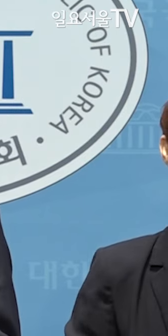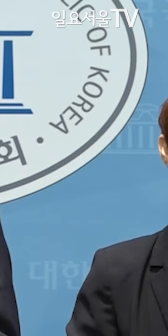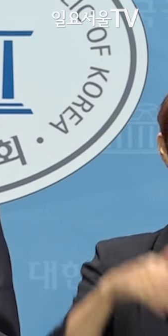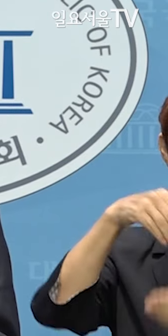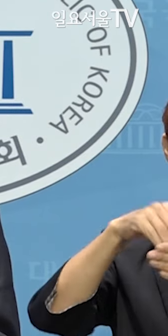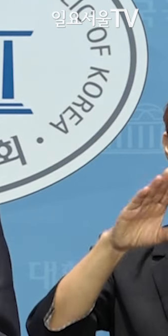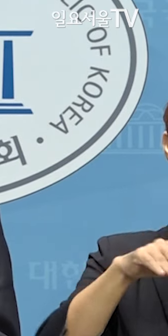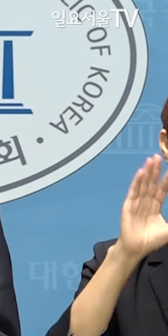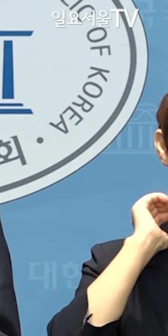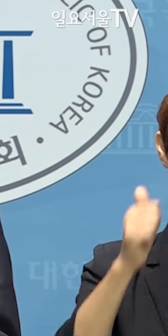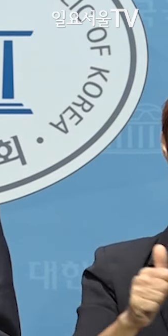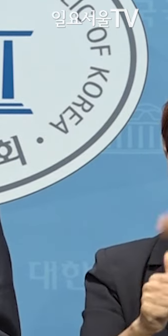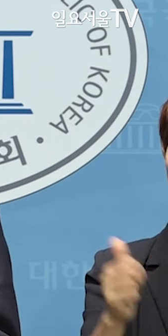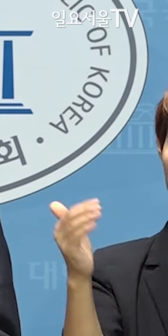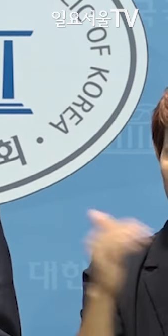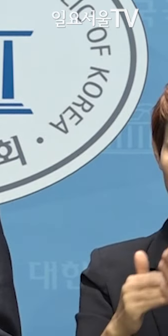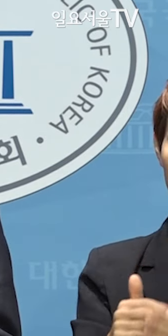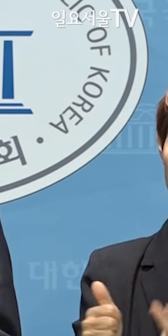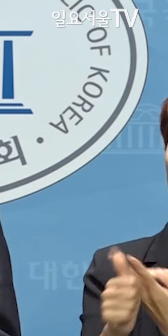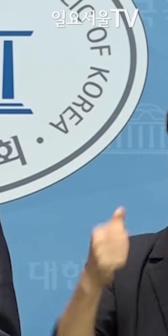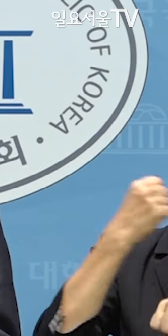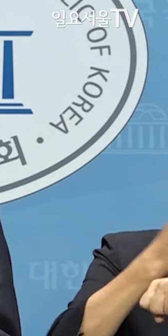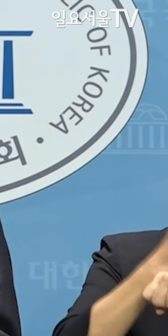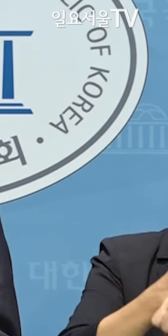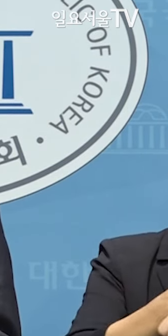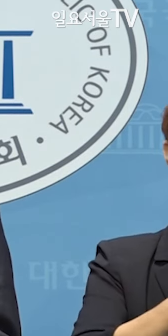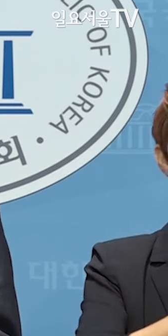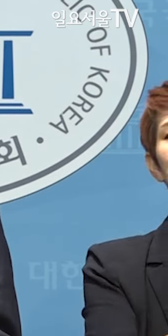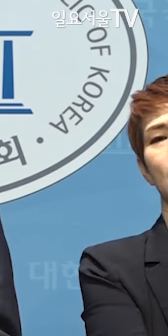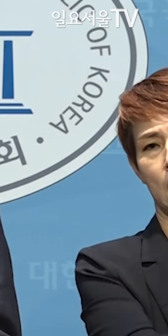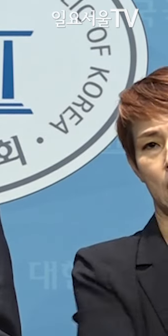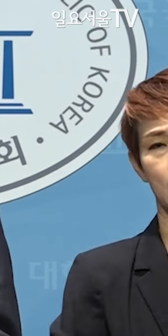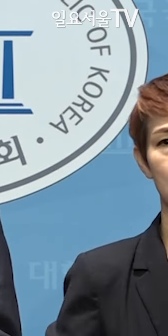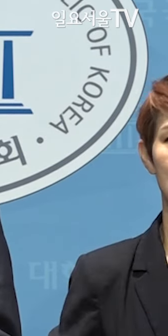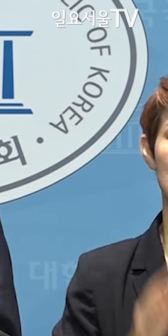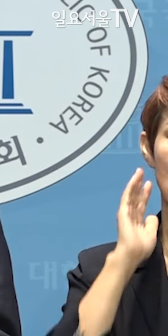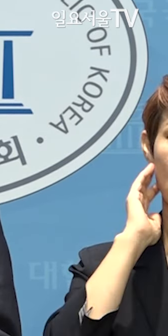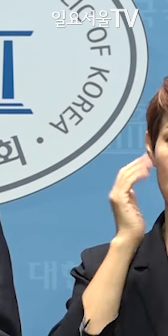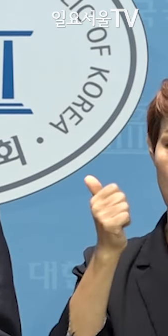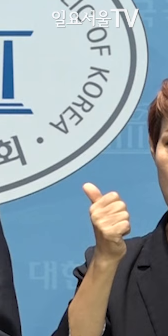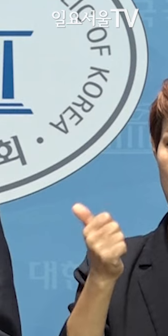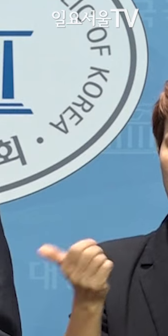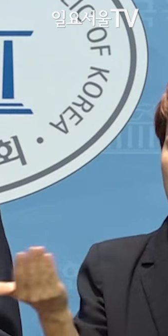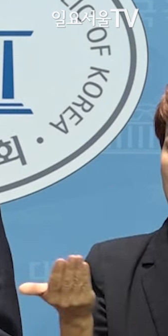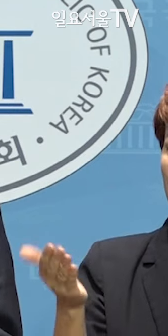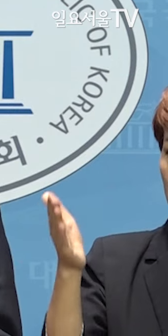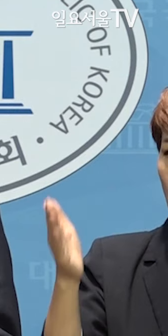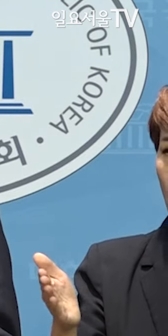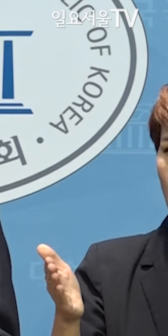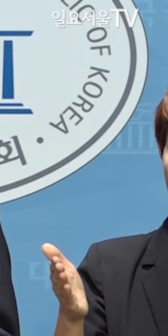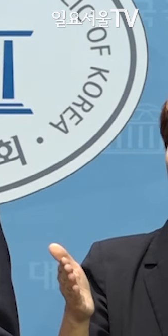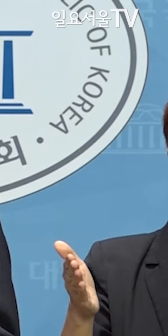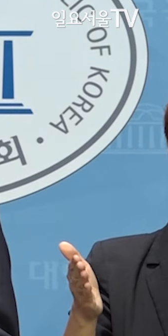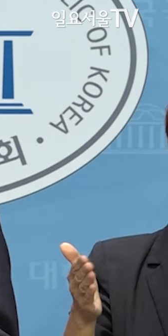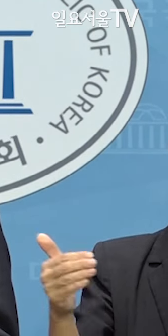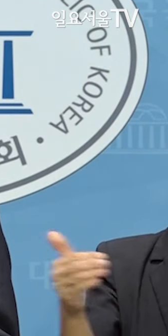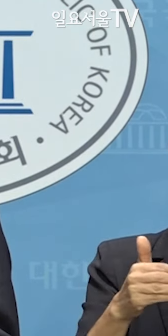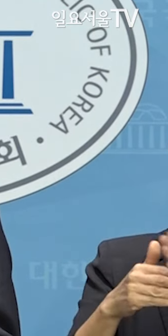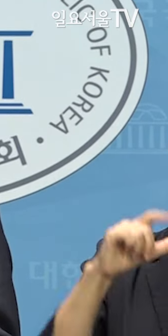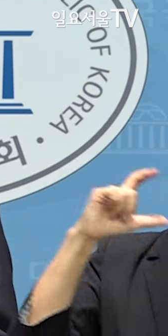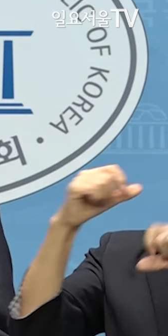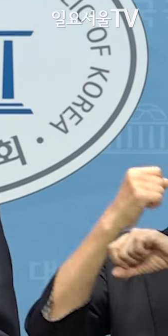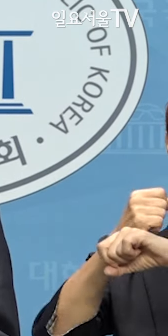선동하고 있습니다 대통령의 임기를 중단시키다 하는 것은 민주당 의원을